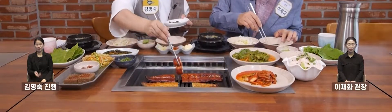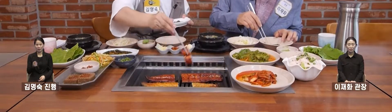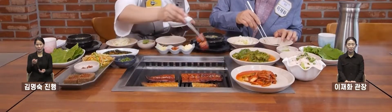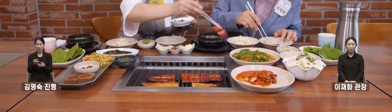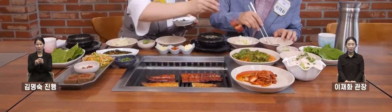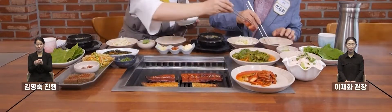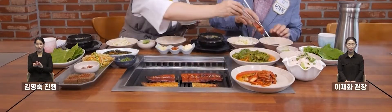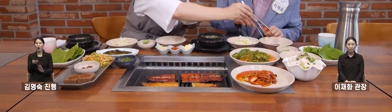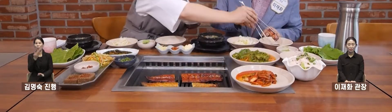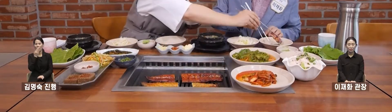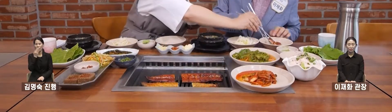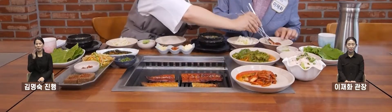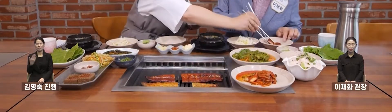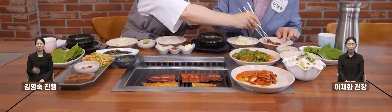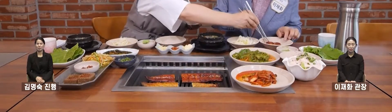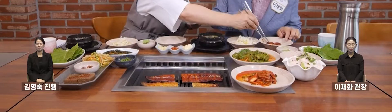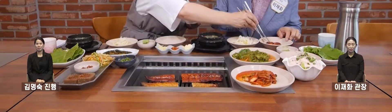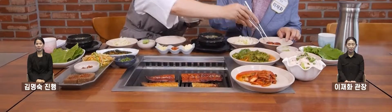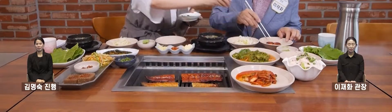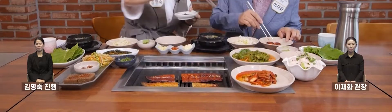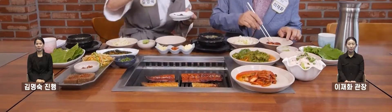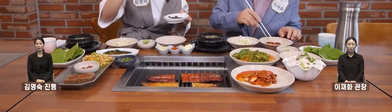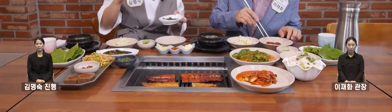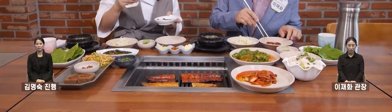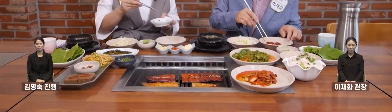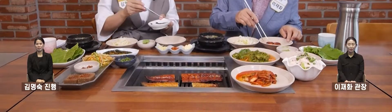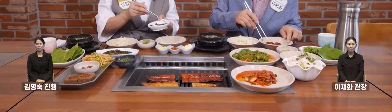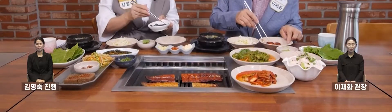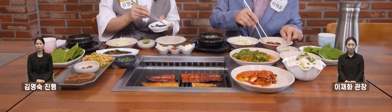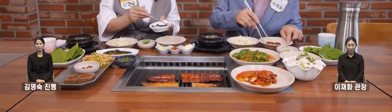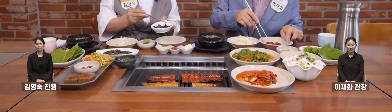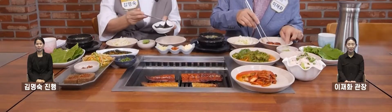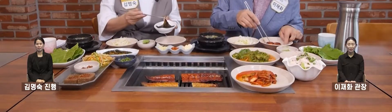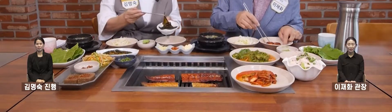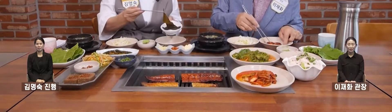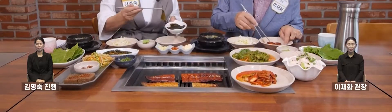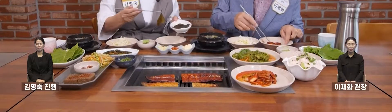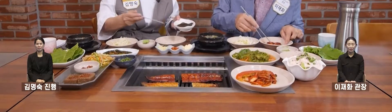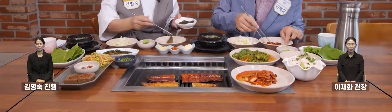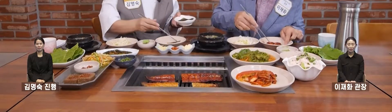그다음에 양념을 양념 장어 예 그렇게 한번 드셔보시래요.